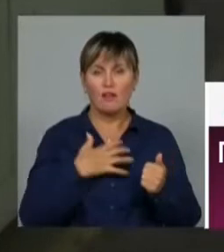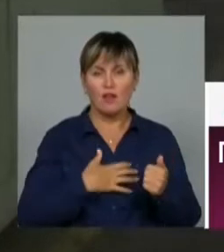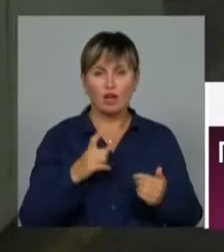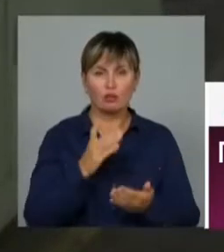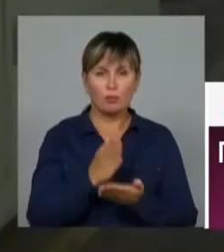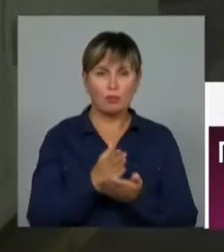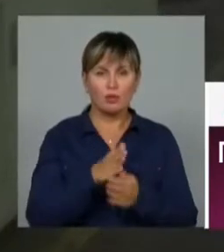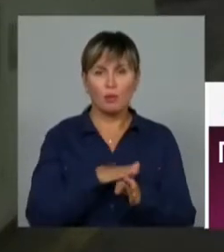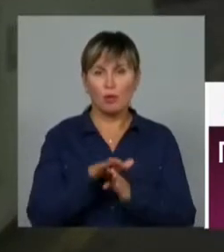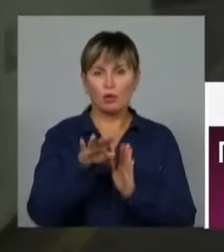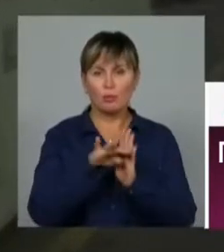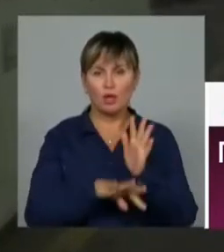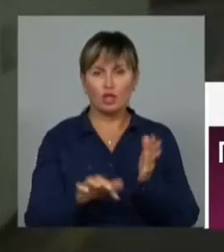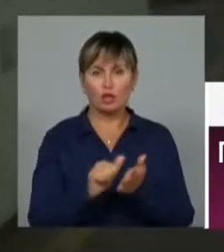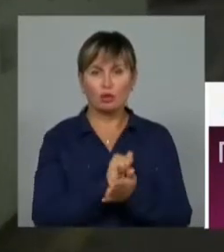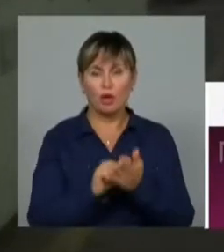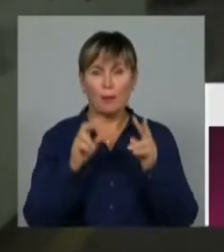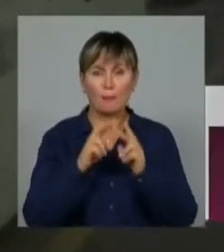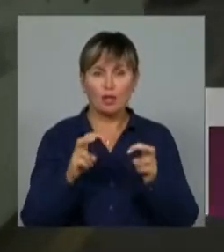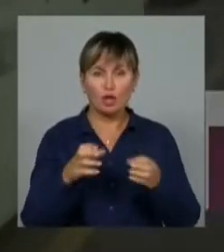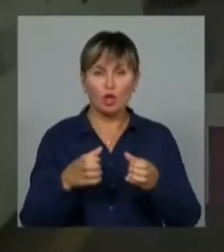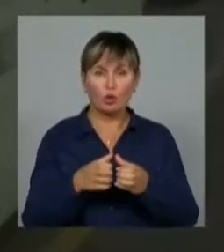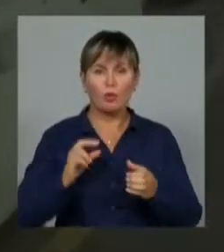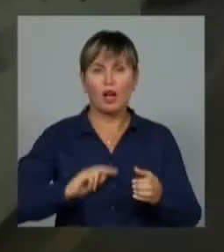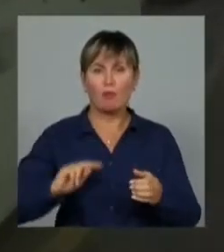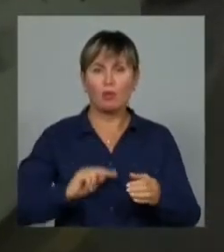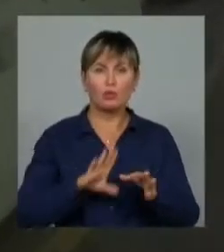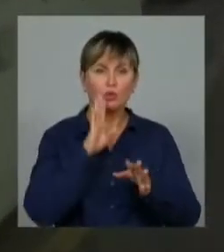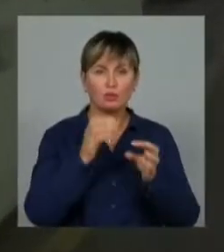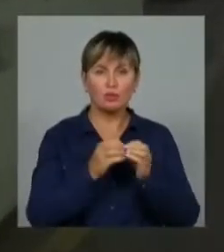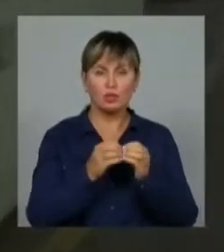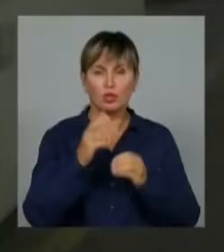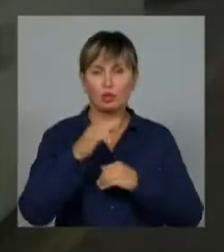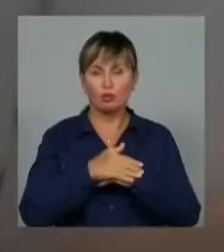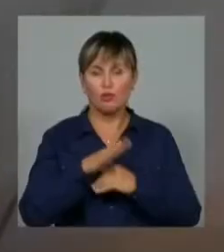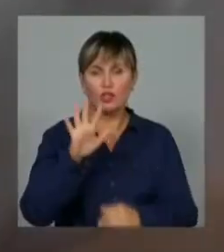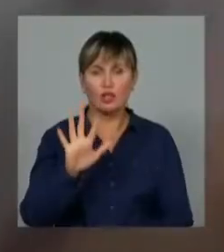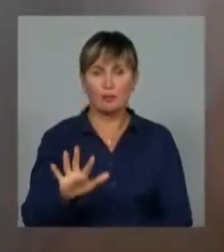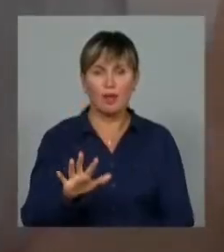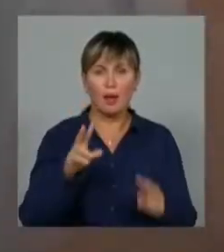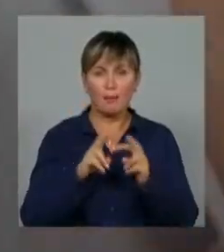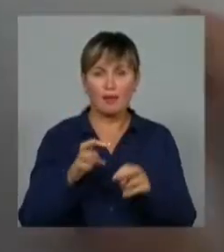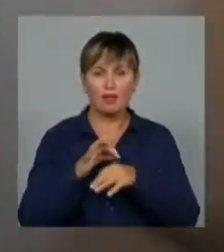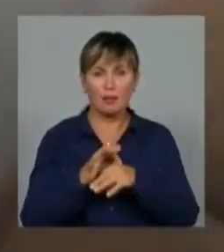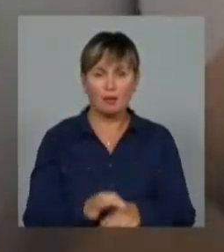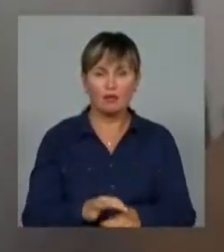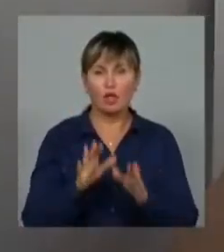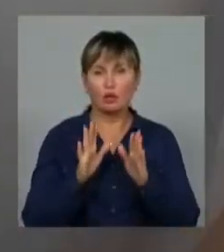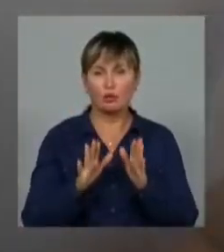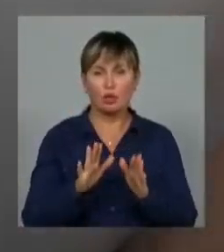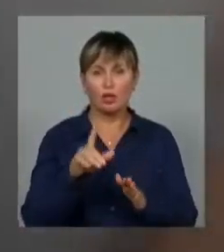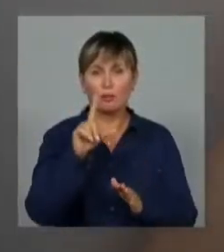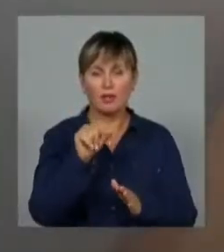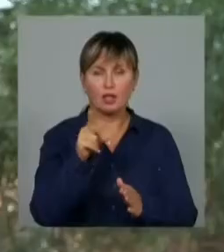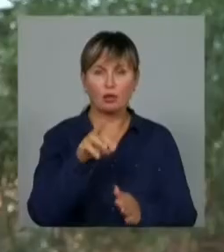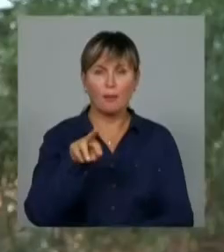имелся полный перечень документов. Мониторинговая группа работает с 10 утра до 5 вечера. Проверки проводятся только по будням.